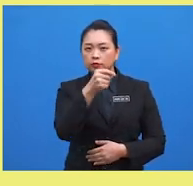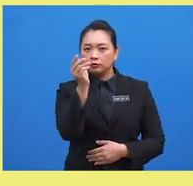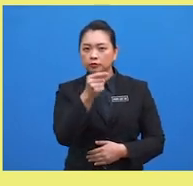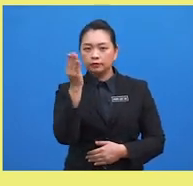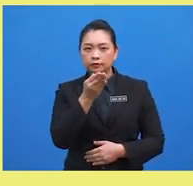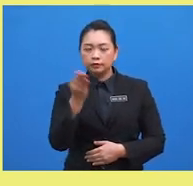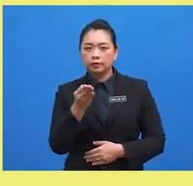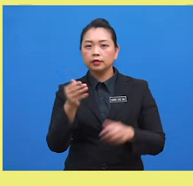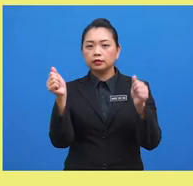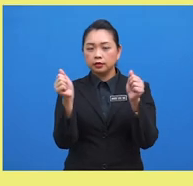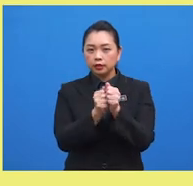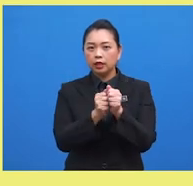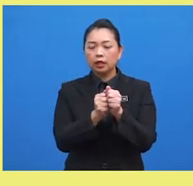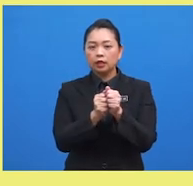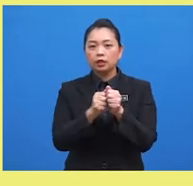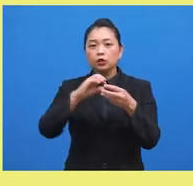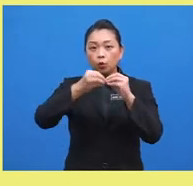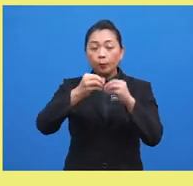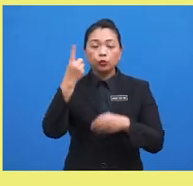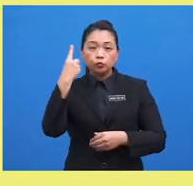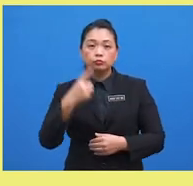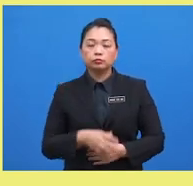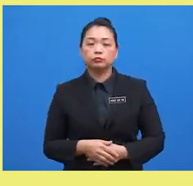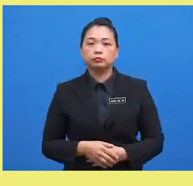dengan nombor bermula dengan nombor 1.